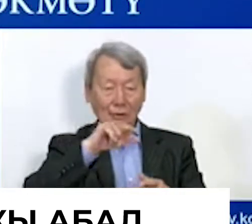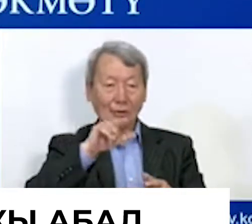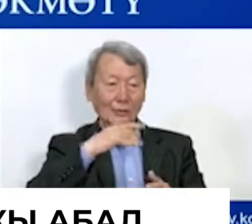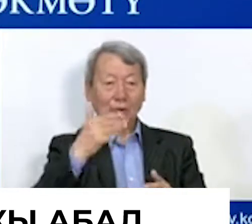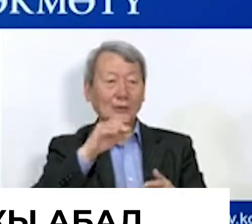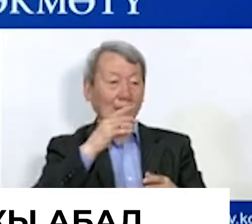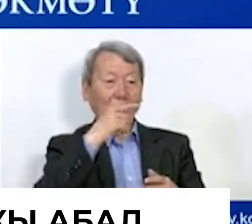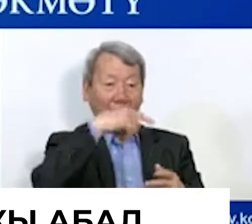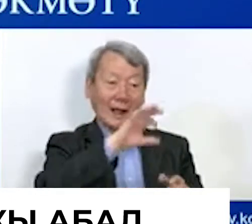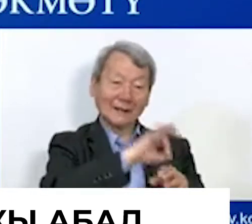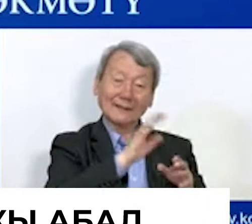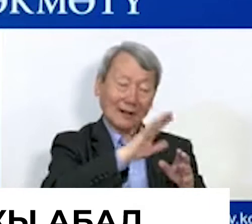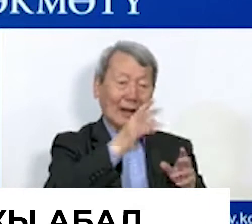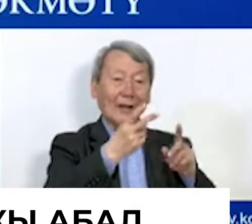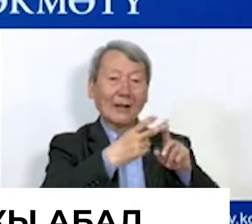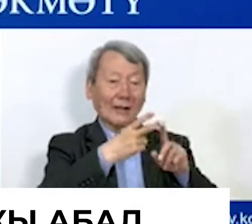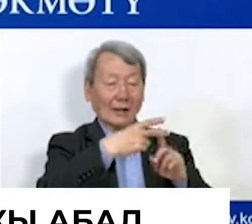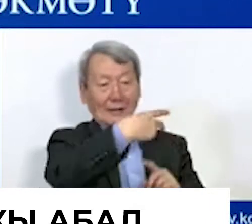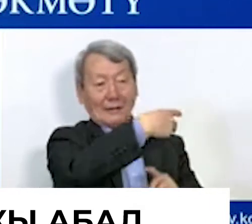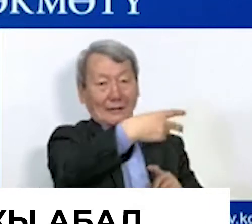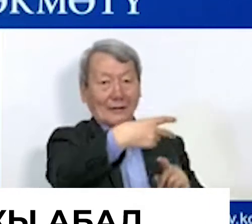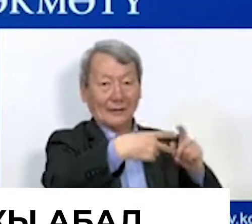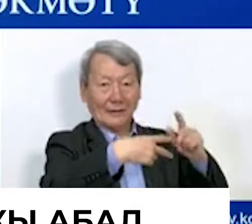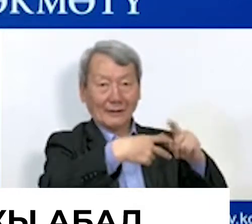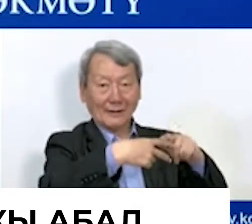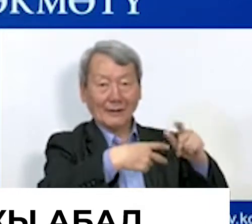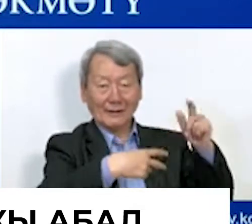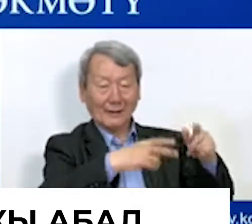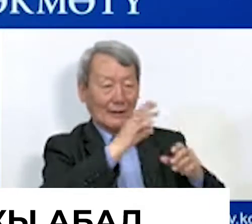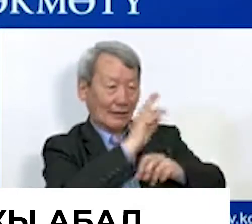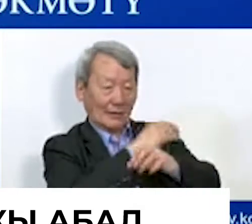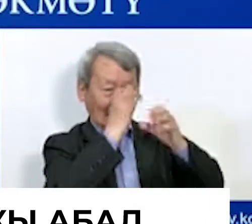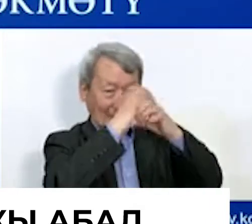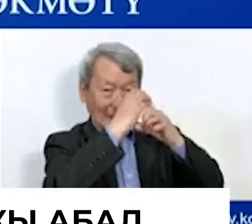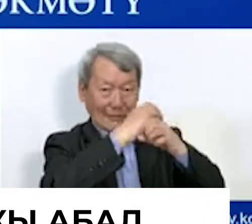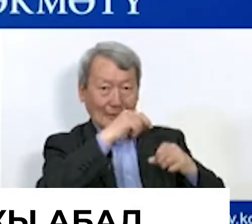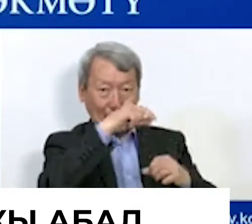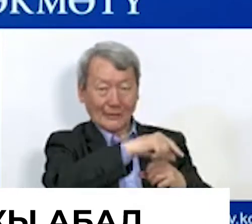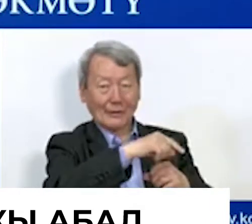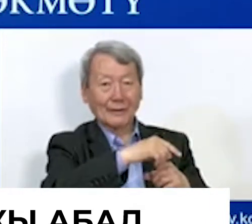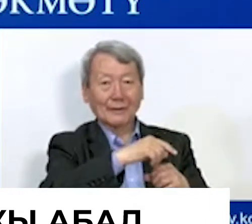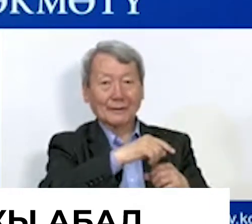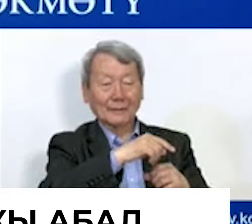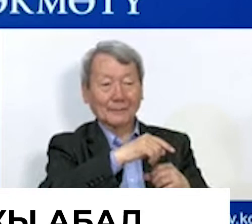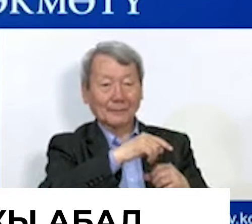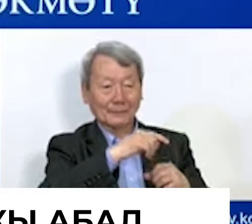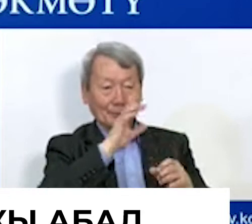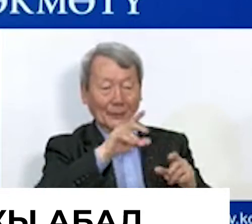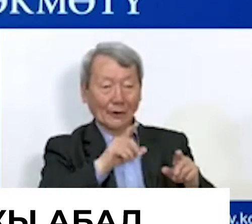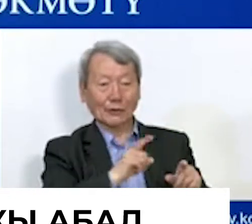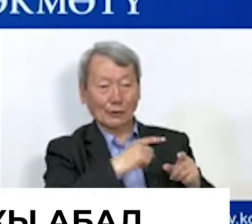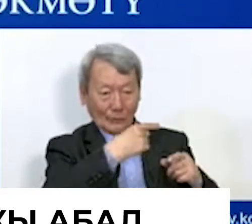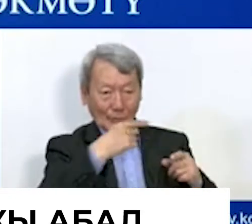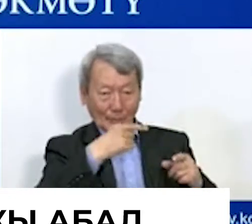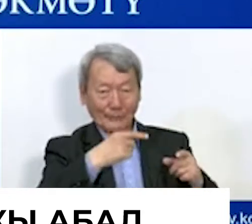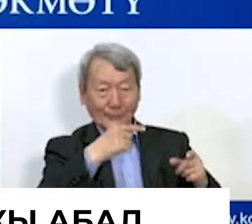дарылоону улантып, экинчи этажга ал жерде жанагы лабораториялык жыйынтыктары отрицательный